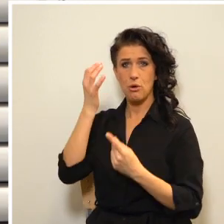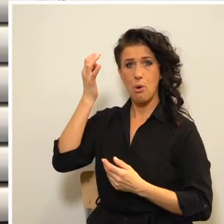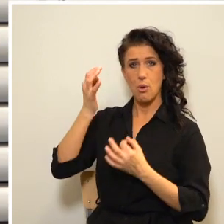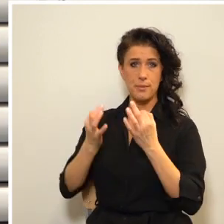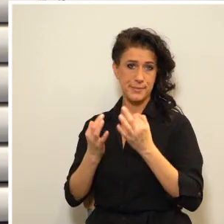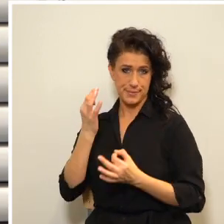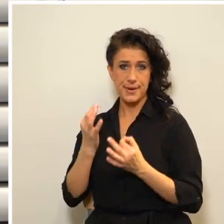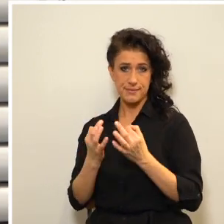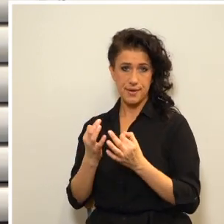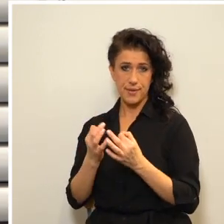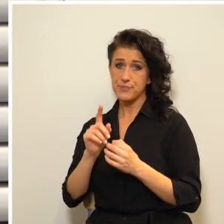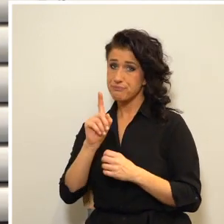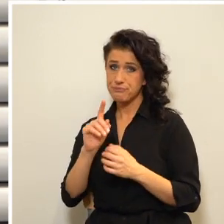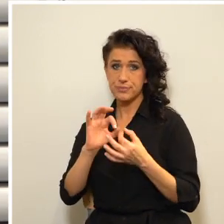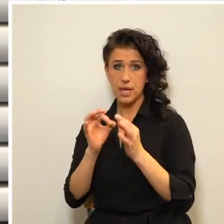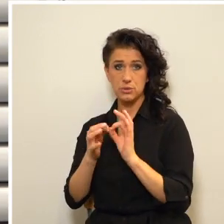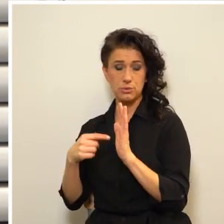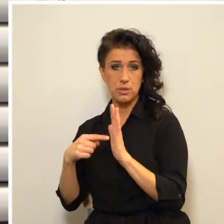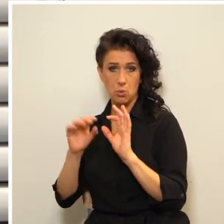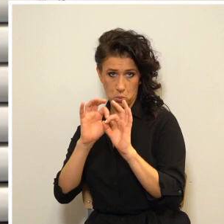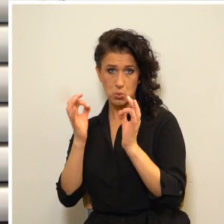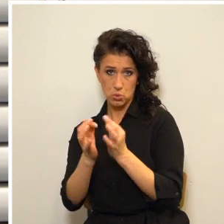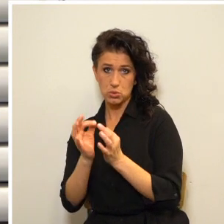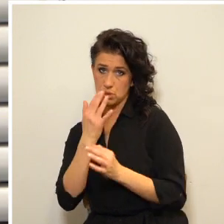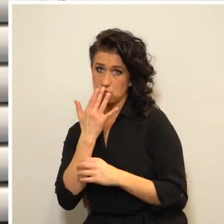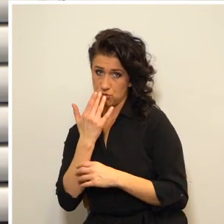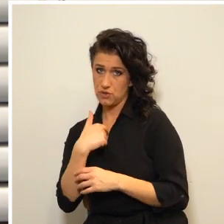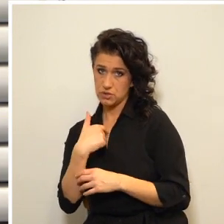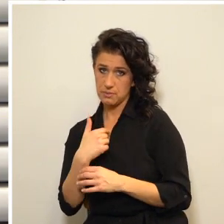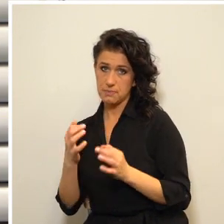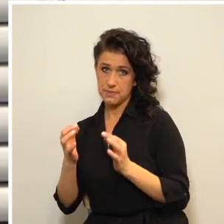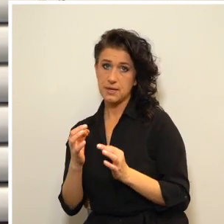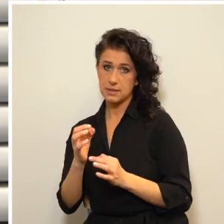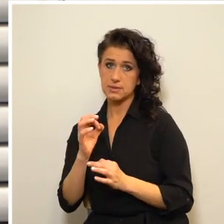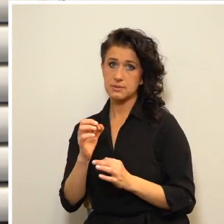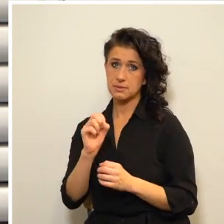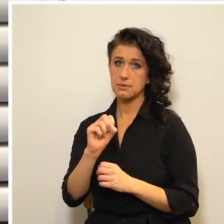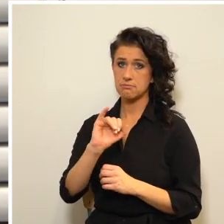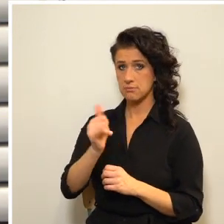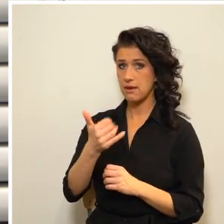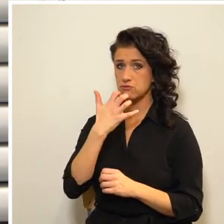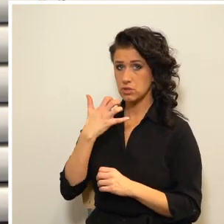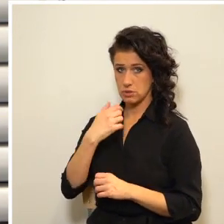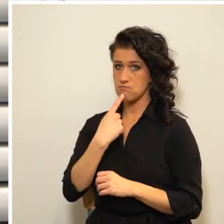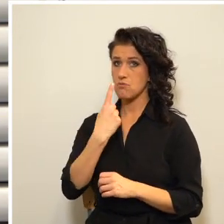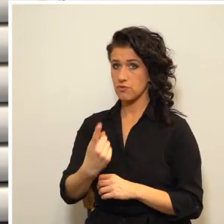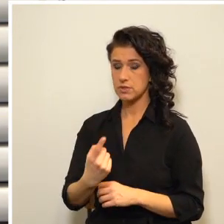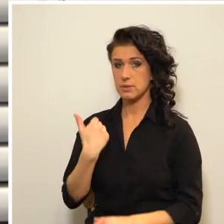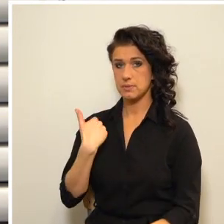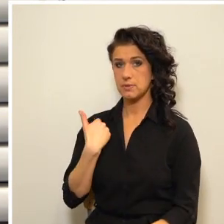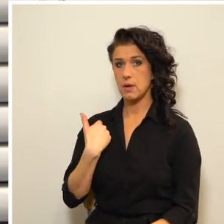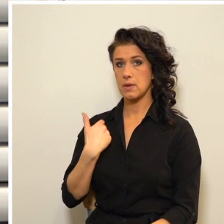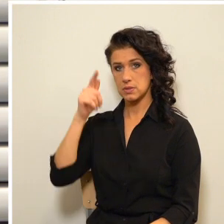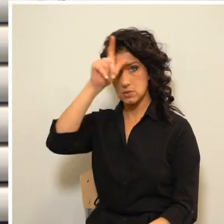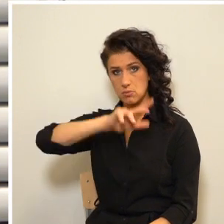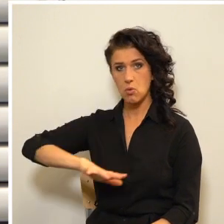obawy Natomiast generalnie jakby w tej chwili tak jak powiedziałem wcześniej mi się wydaje że nasze społeczeństwo